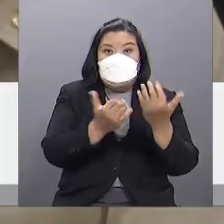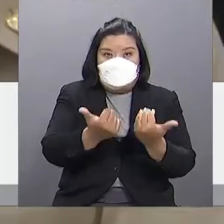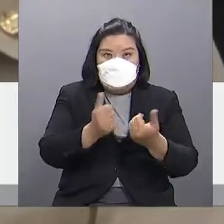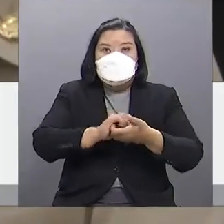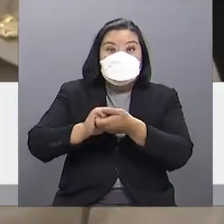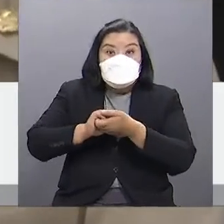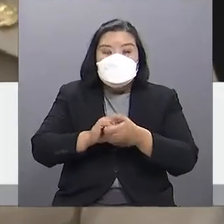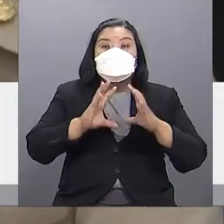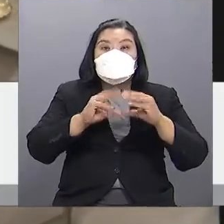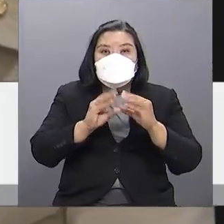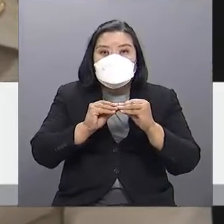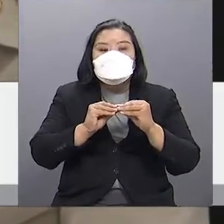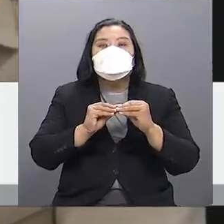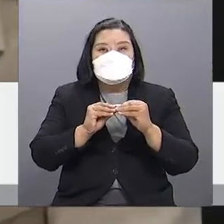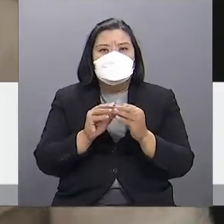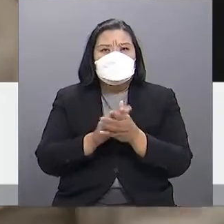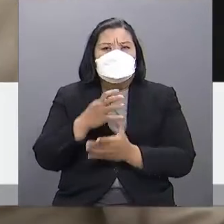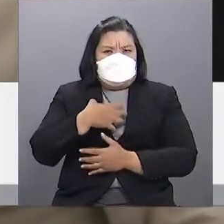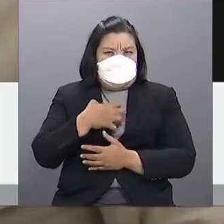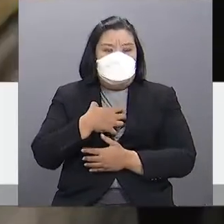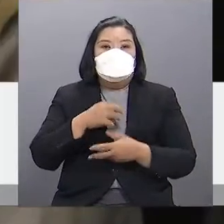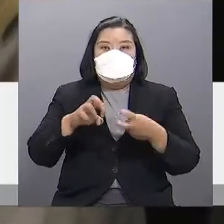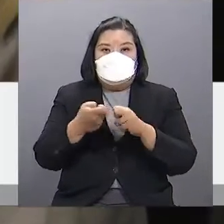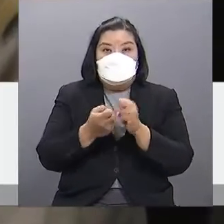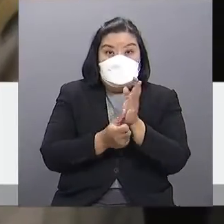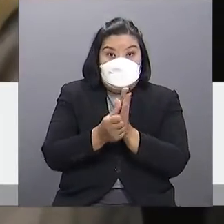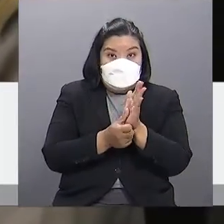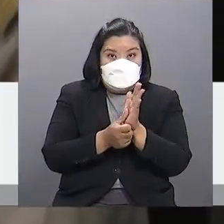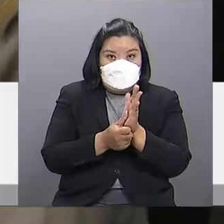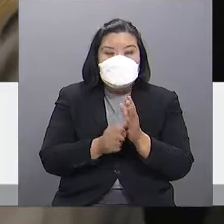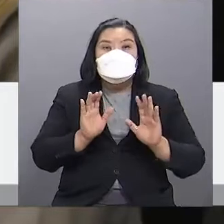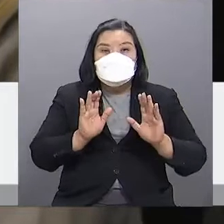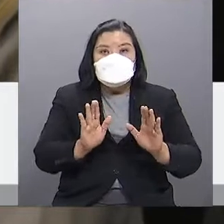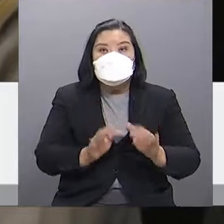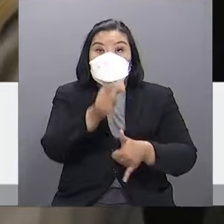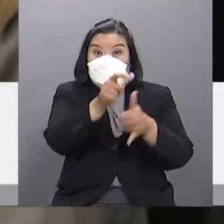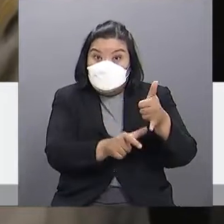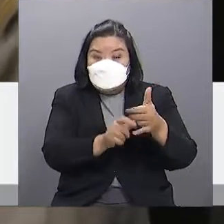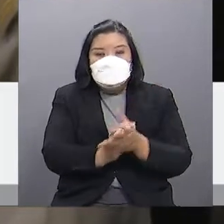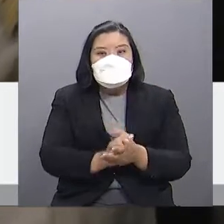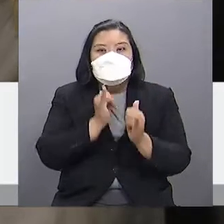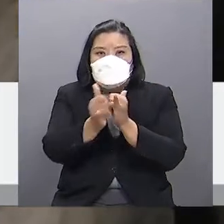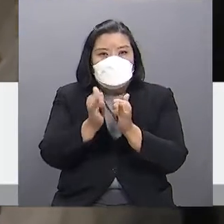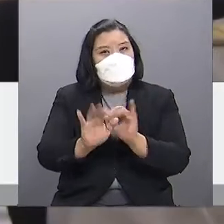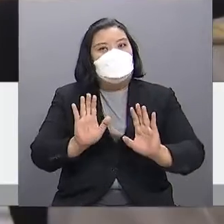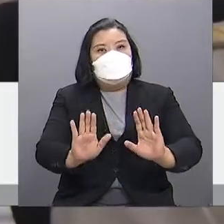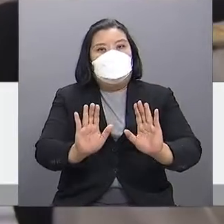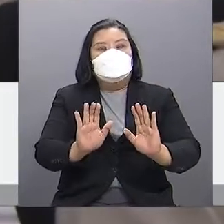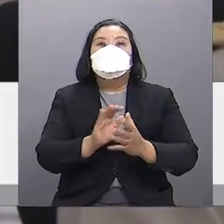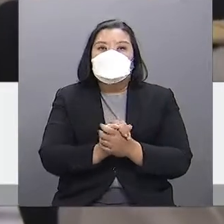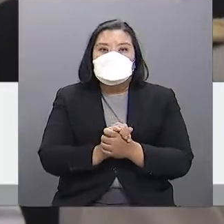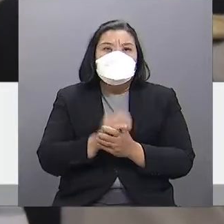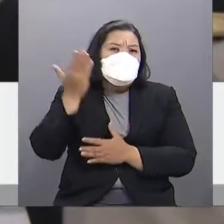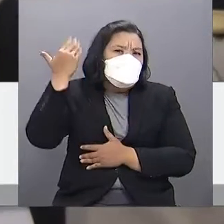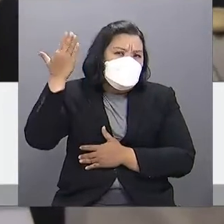เกี่ยวข้องเพื่อหาแนวทางจำกัดการเคลื่อนที่ของแรงงานข้ามชาติให้มากที่สุดเพราะว่าก่อนหน้านี้พบว่ามีการไปมาห